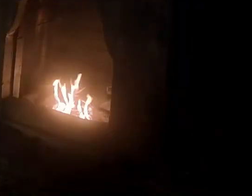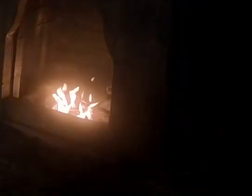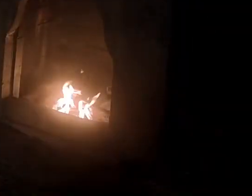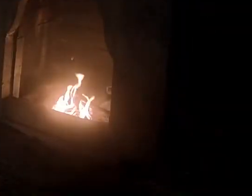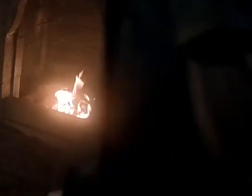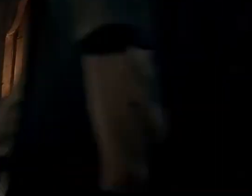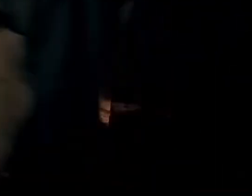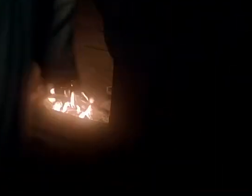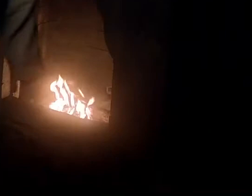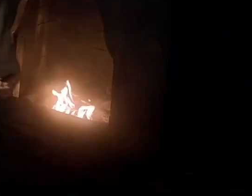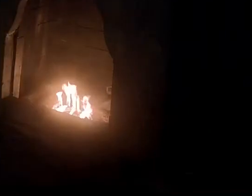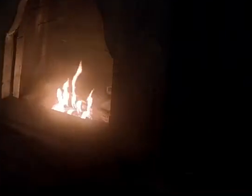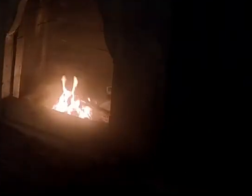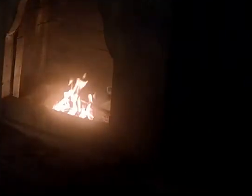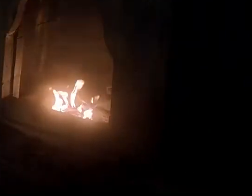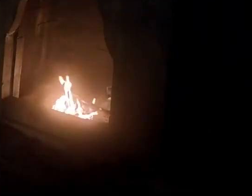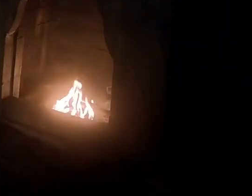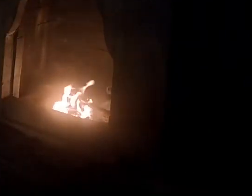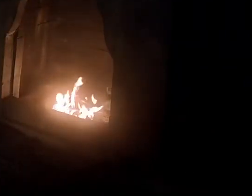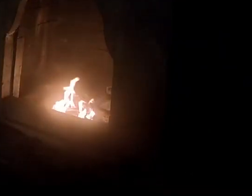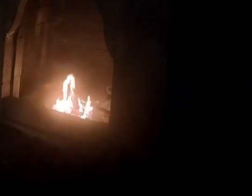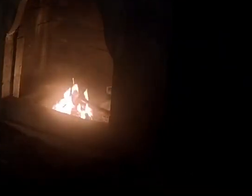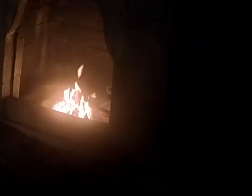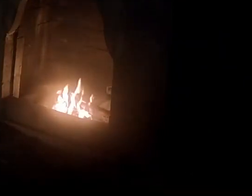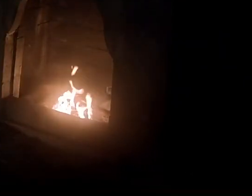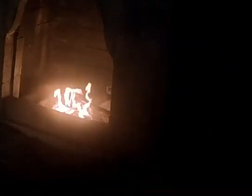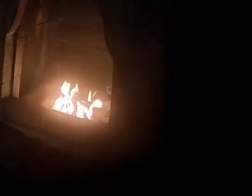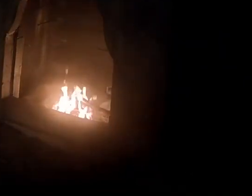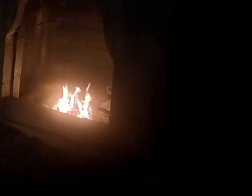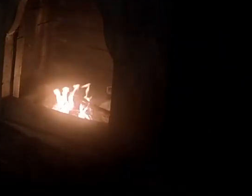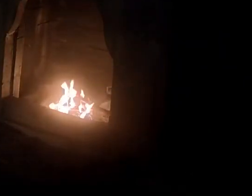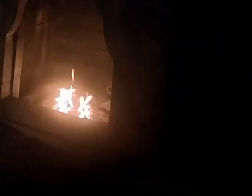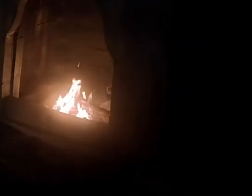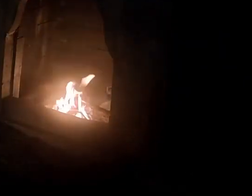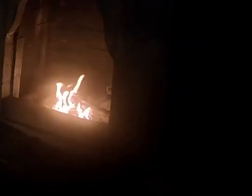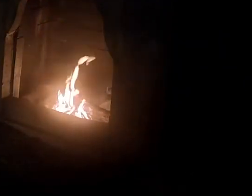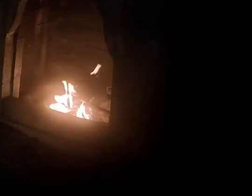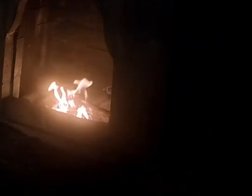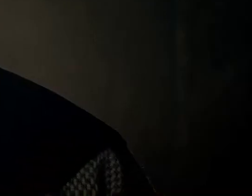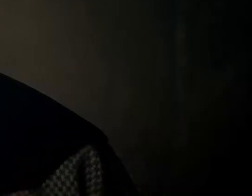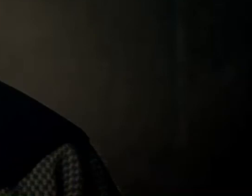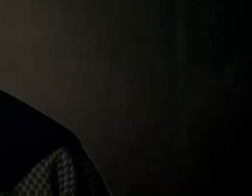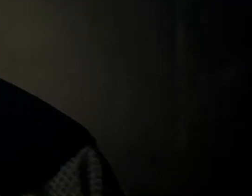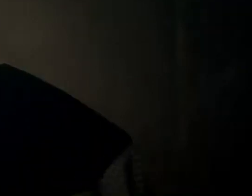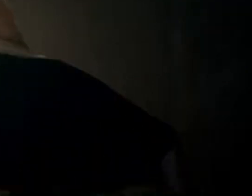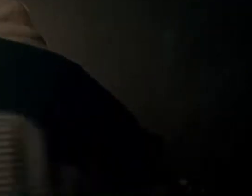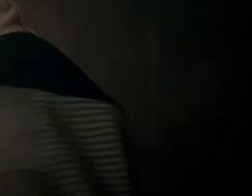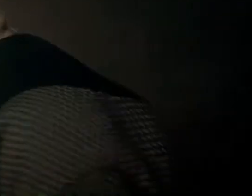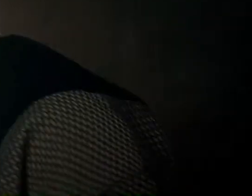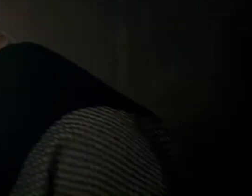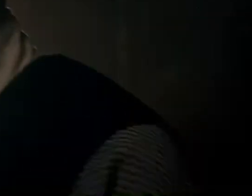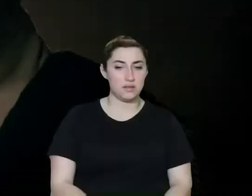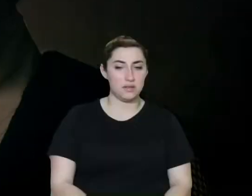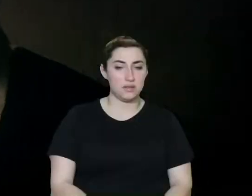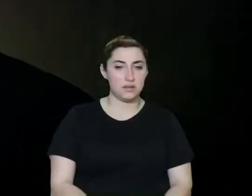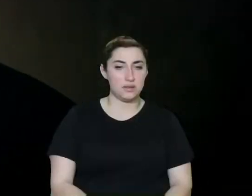Dergah. Kasım odasına girip alevli ocağın yanından hışımla pencerenin önüne yürüdü. Burnundan soluyarak arkasını döndü.